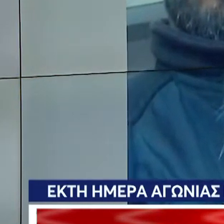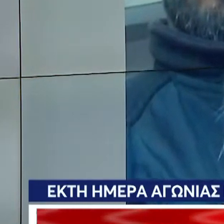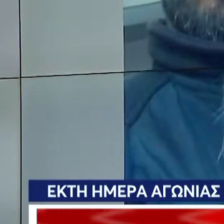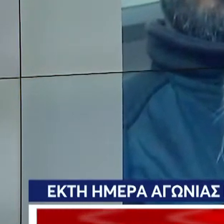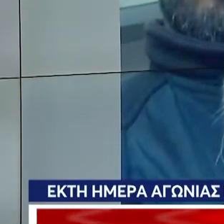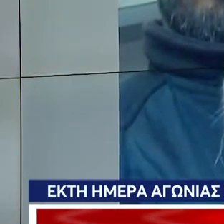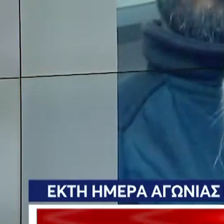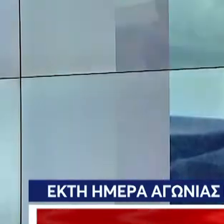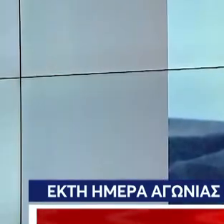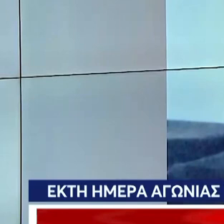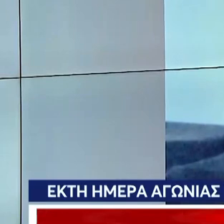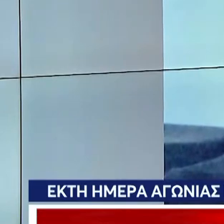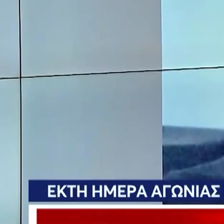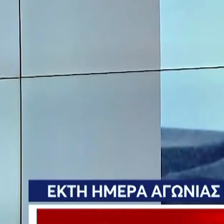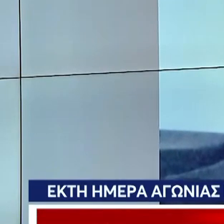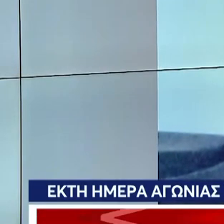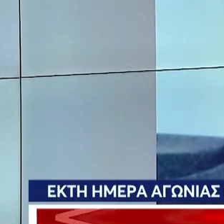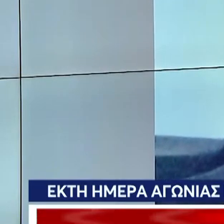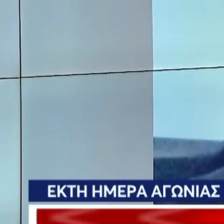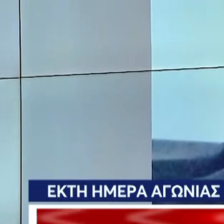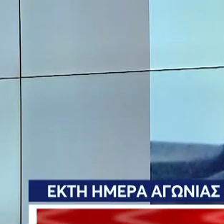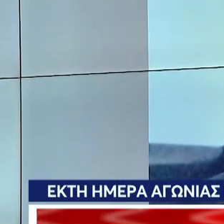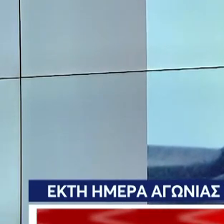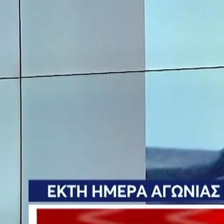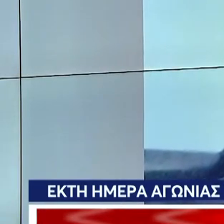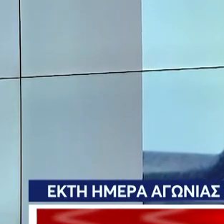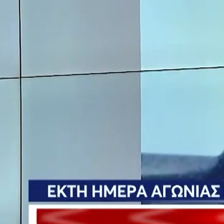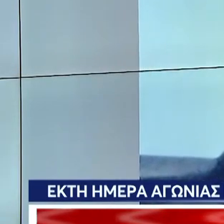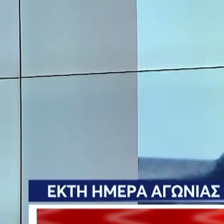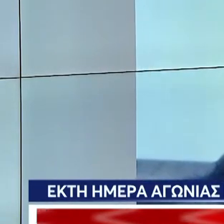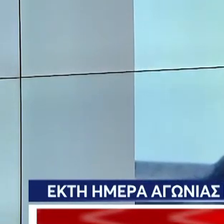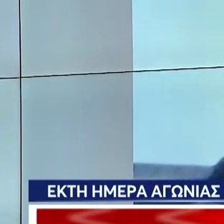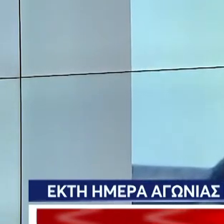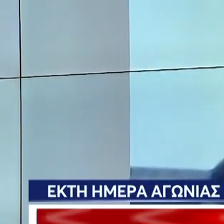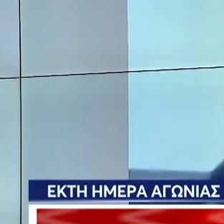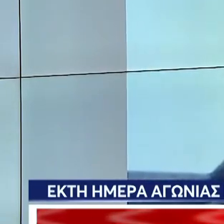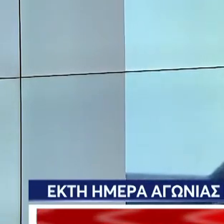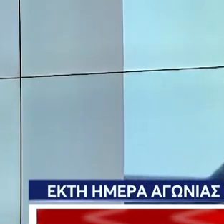Ανθρωποκτονίες της Ασφάλειας Θεσσαλονίκης. Και είναι μια καλή δουλειά, γιατί όπως λέμε τα κακά, πρέπει να λέμε και τα καλά.